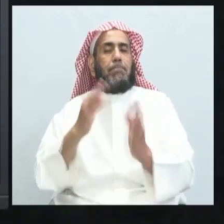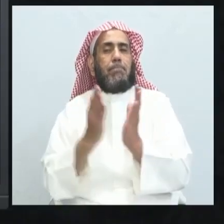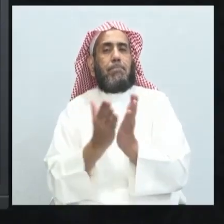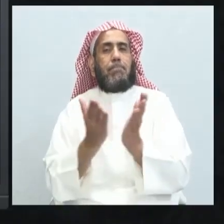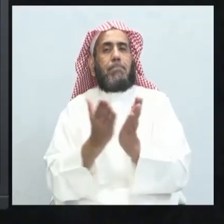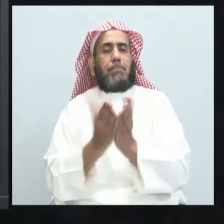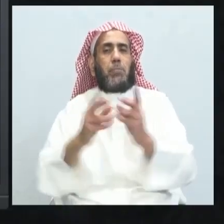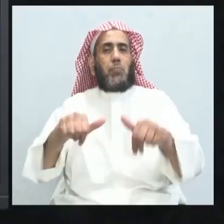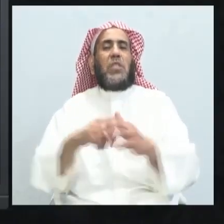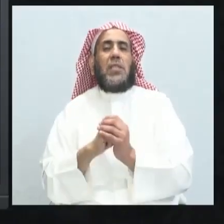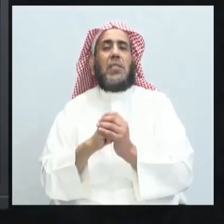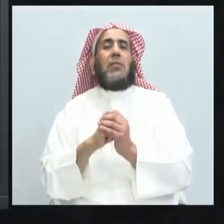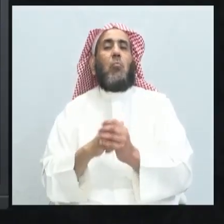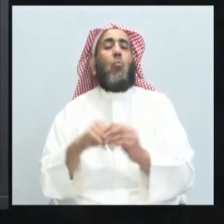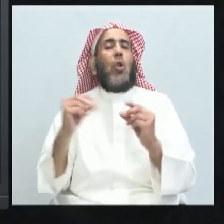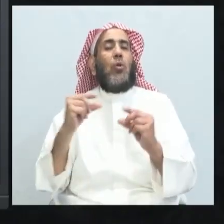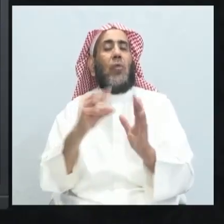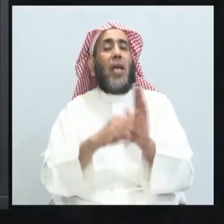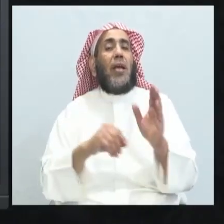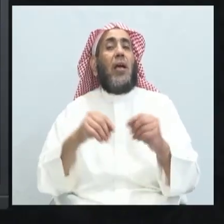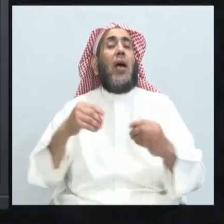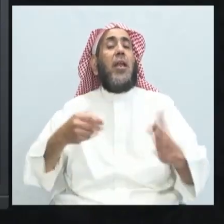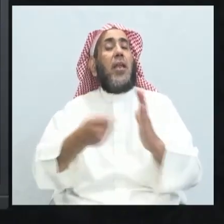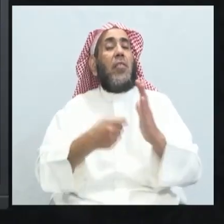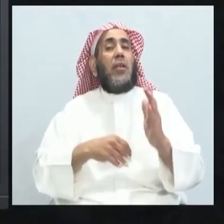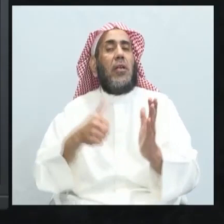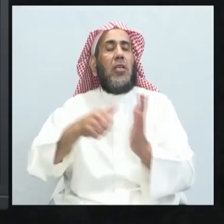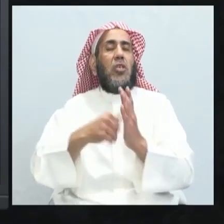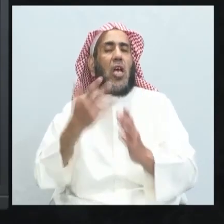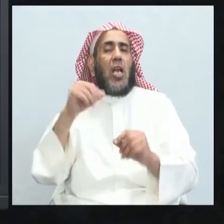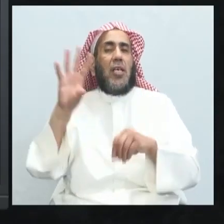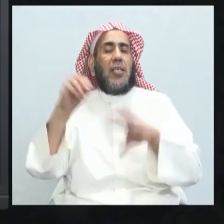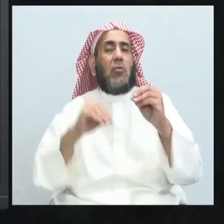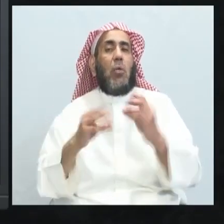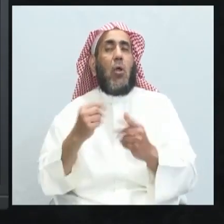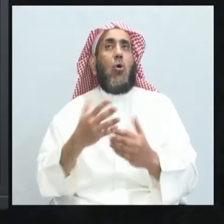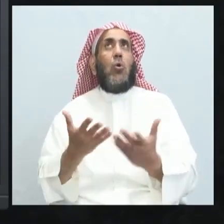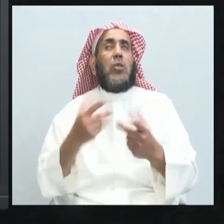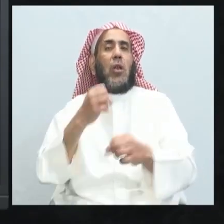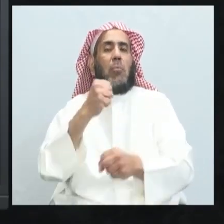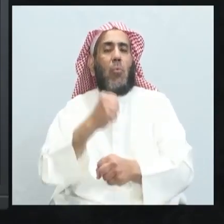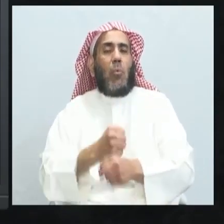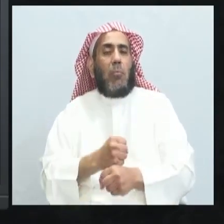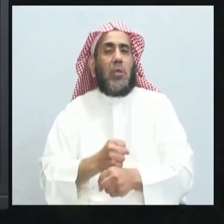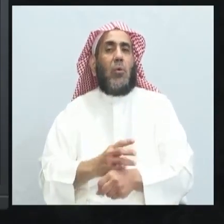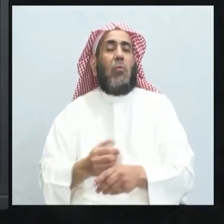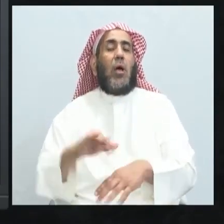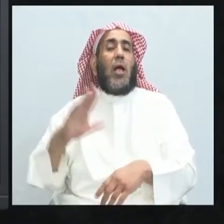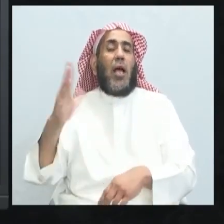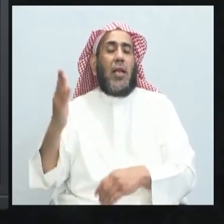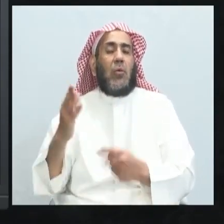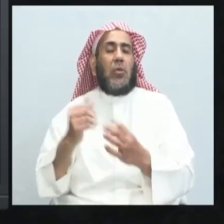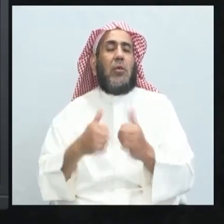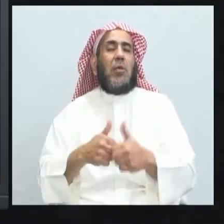في هذا الدرس الحديث فيه عن النثر جاهلي في القصص والامثال وصلى الله وسلم على نبينا محمد وعلى